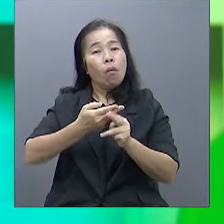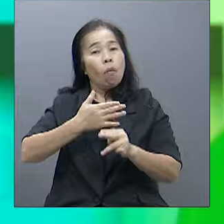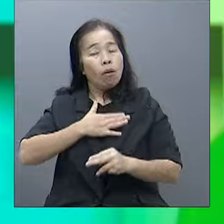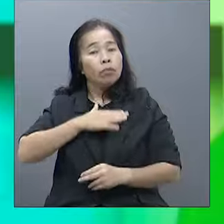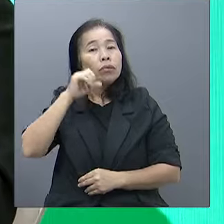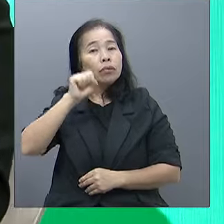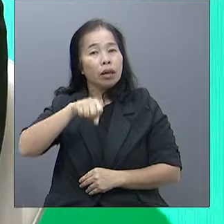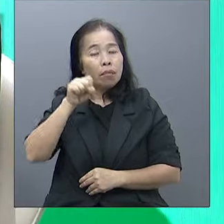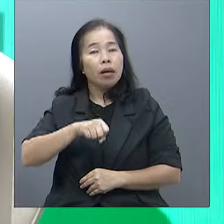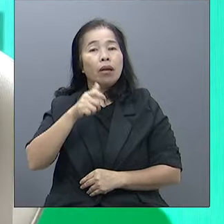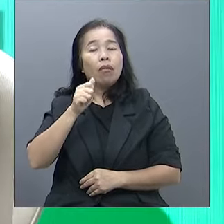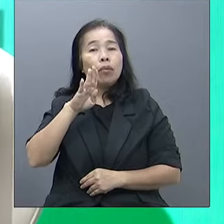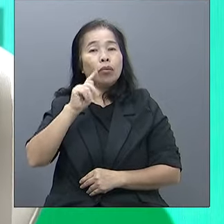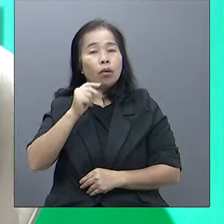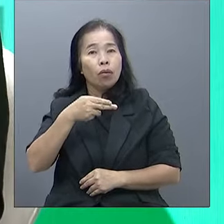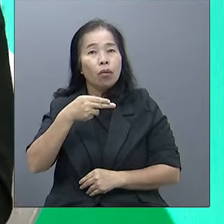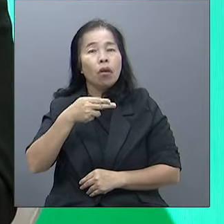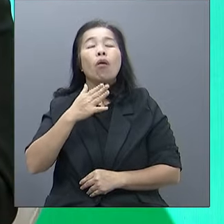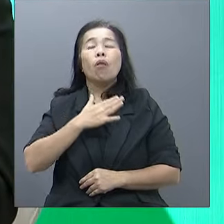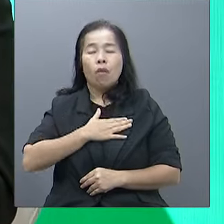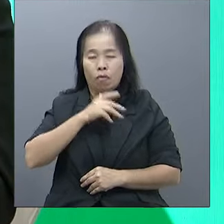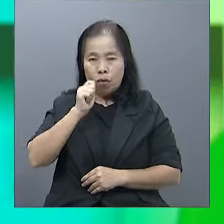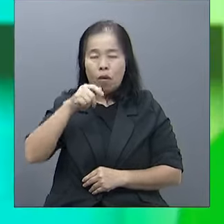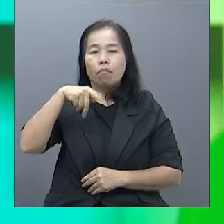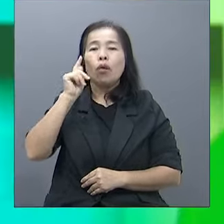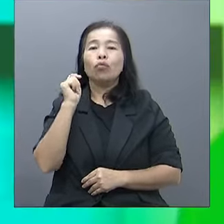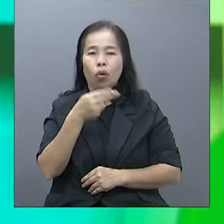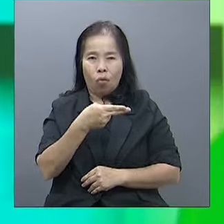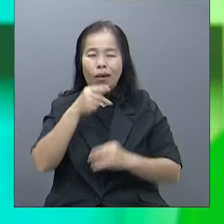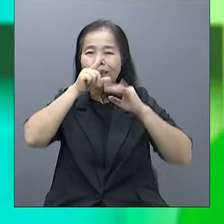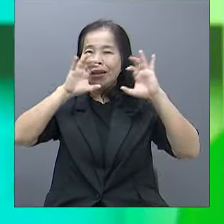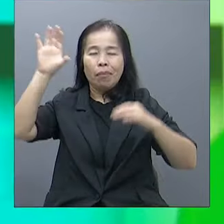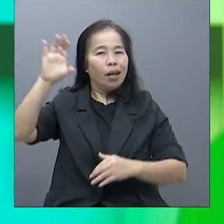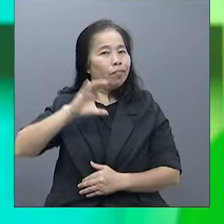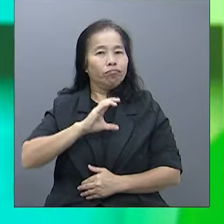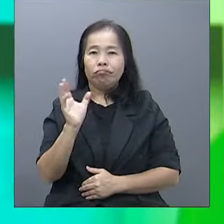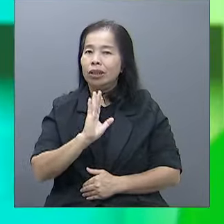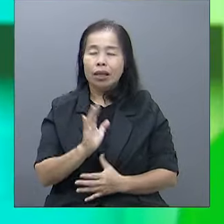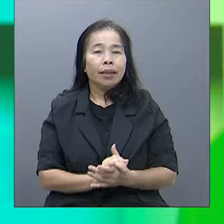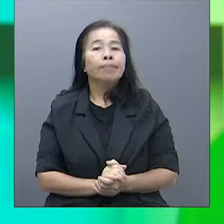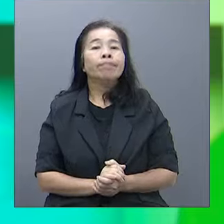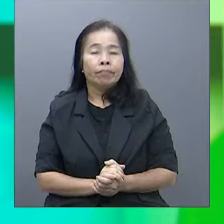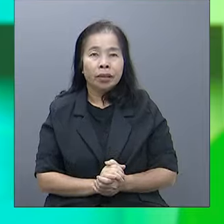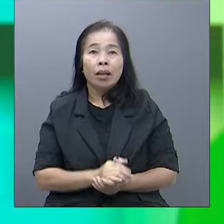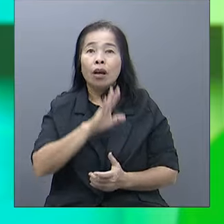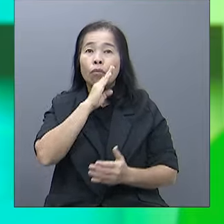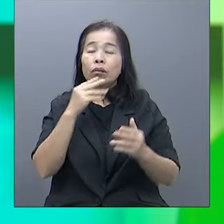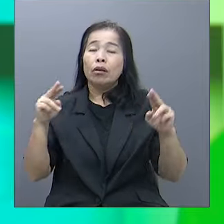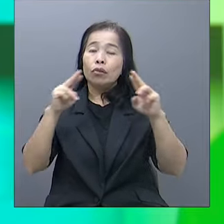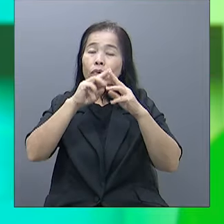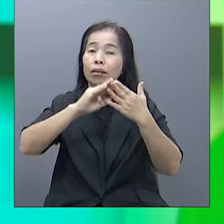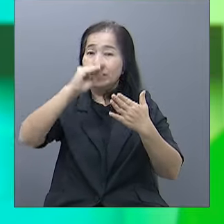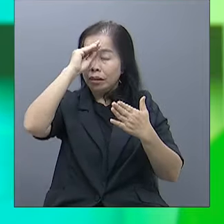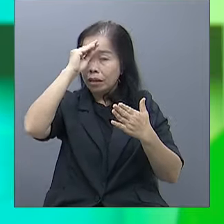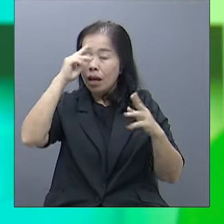ถูกใช่ไหมคะ เป็นของท้องถิ่นล้วนๆเลยครับ โอ้โหแสดงว่าคือถ้าเงินจากทางภาครัฐเองที่บอกว่าอย่างกระทรวงศึกษาธิการหรือว่ากระทรวงมหา